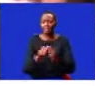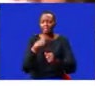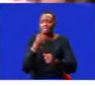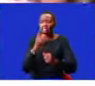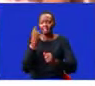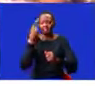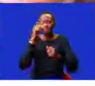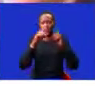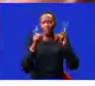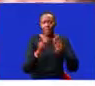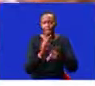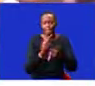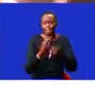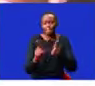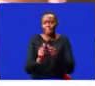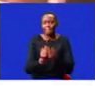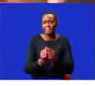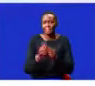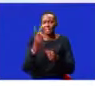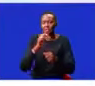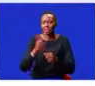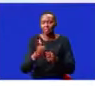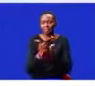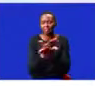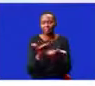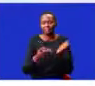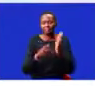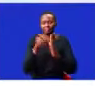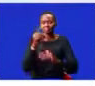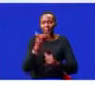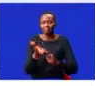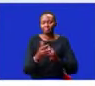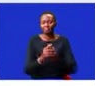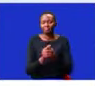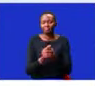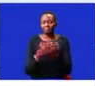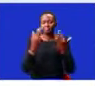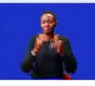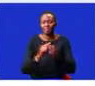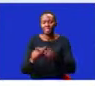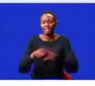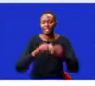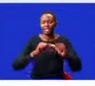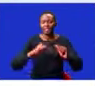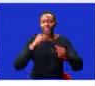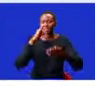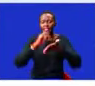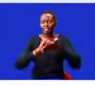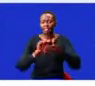ni za kufanya nini, lakini hakuna mambo inafanyika. Kama dhi nyime ni Jacom Kamiti